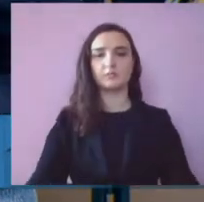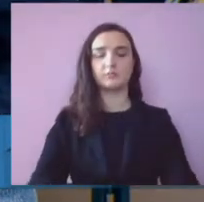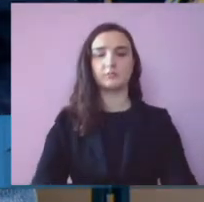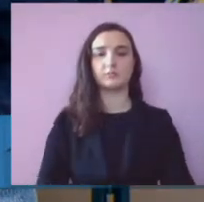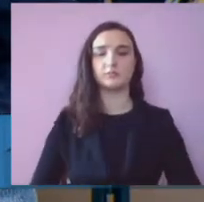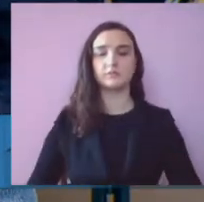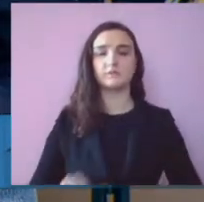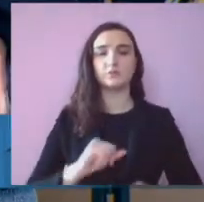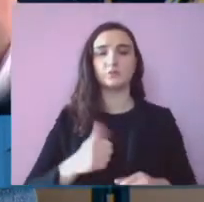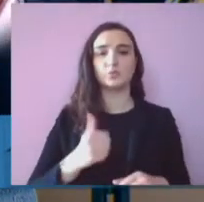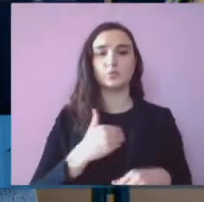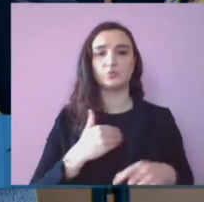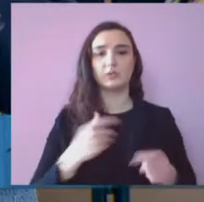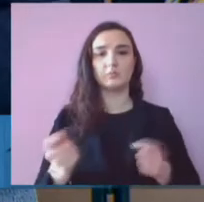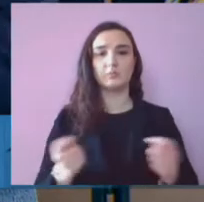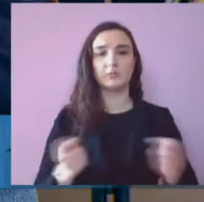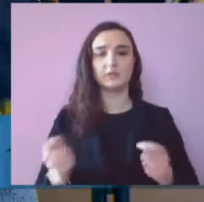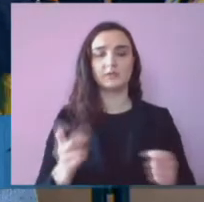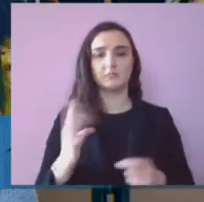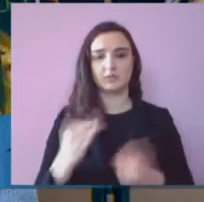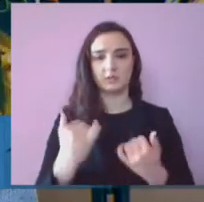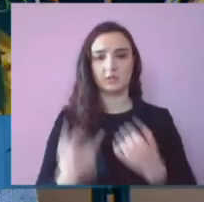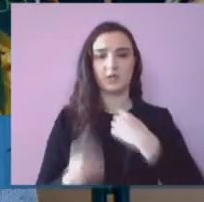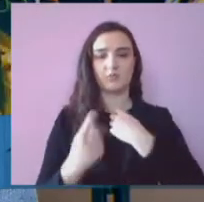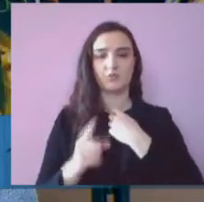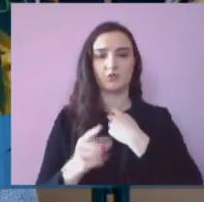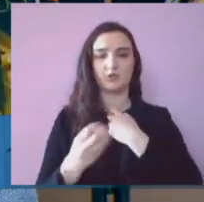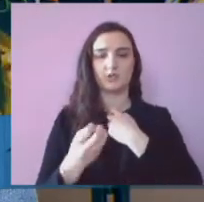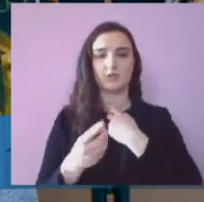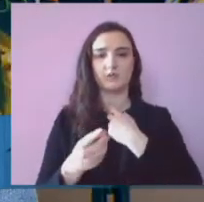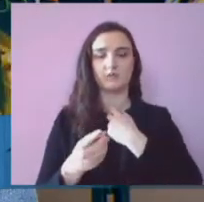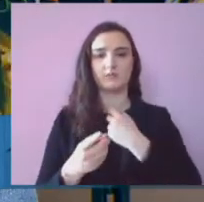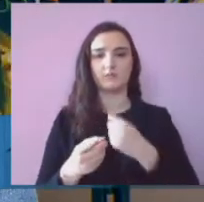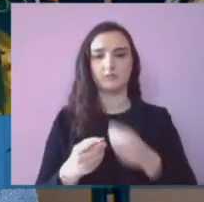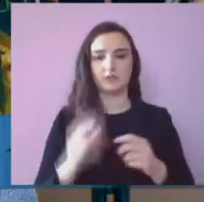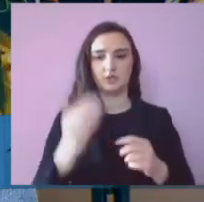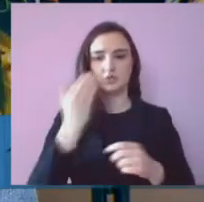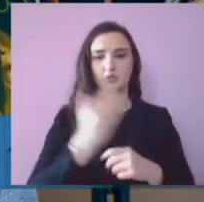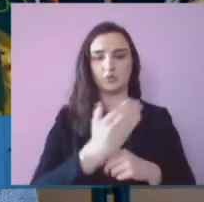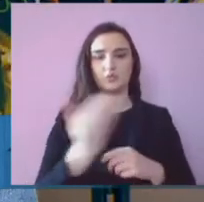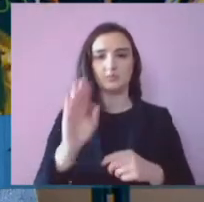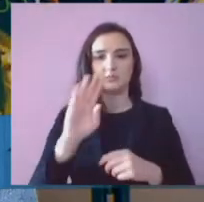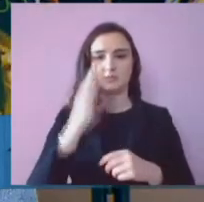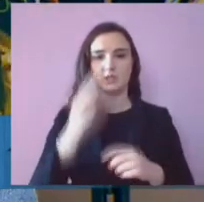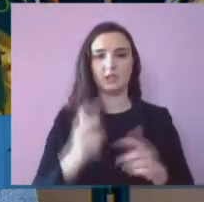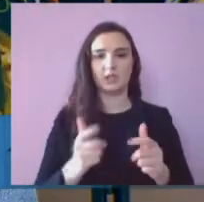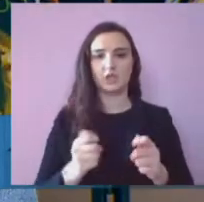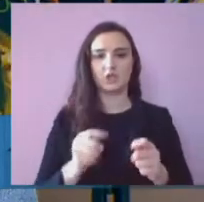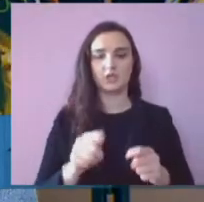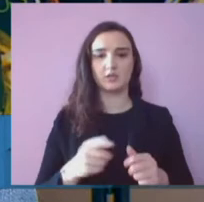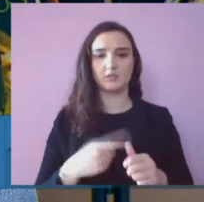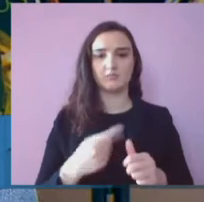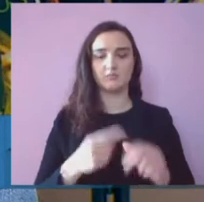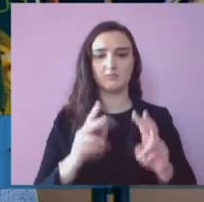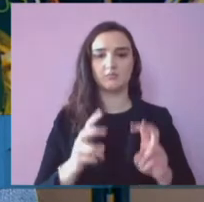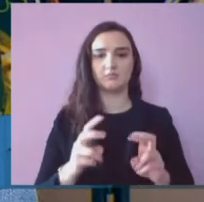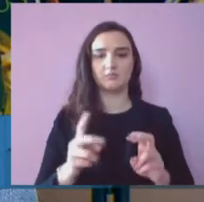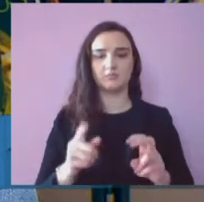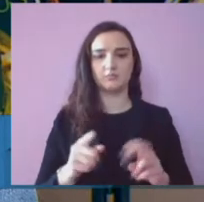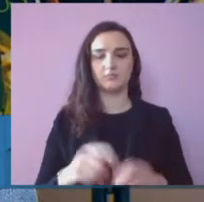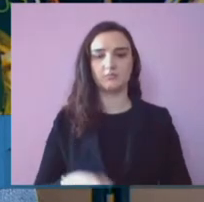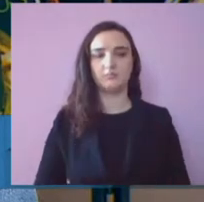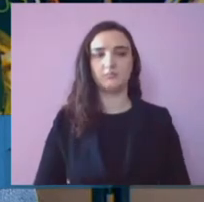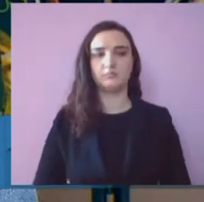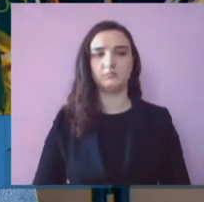ისე მართავს, მაგრამ ეხლა აღმოჩნდა კიდევ, ესე იგი, საზოგადოების მტერი გაჯეტი, რომელიც დააბრალა, ბევრი